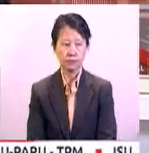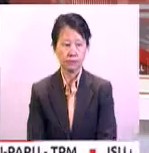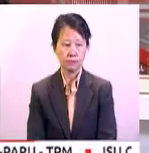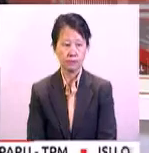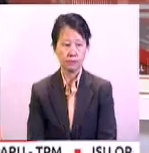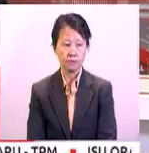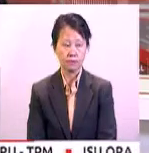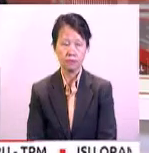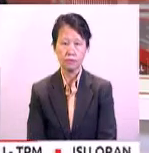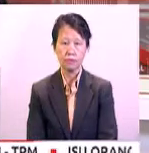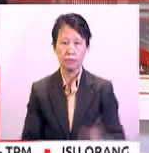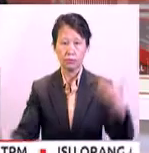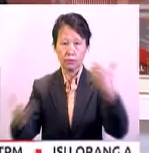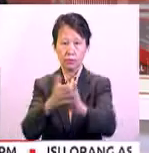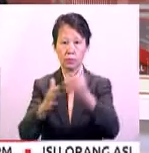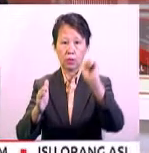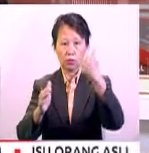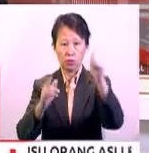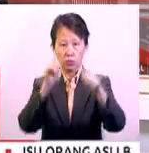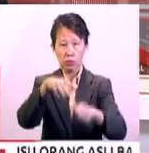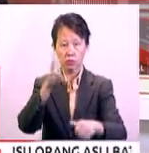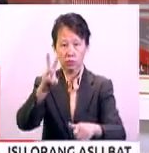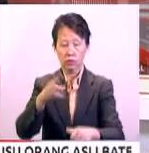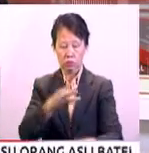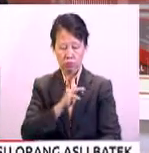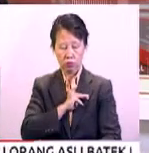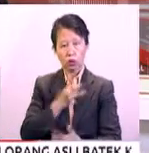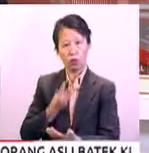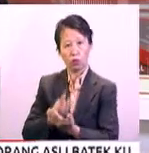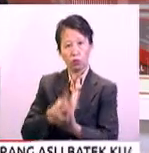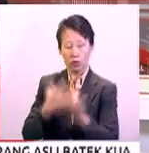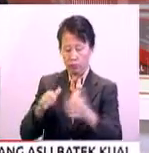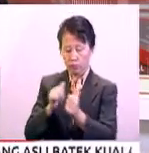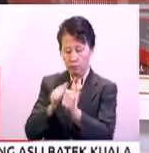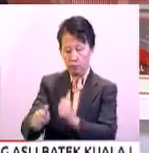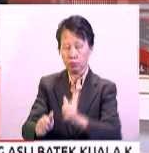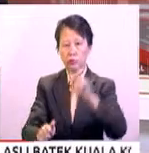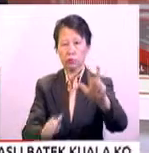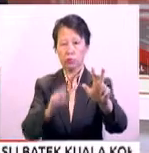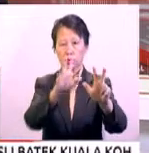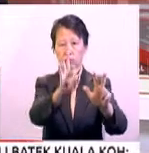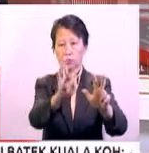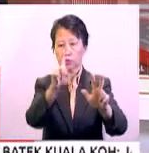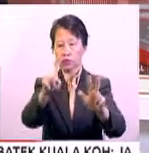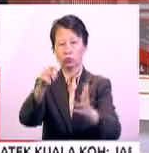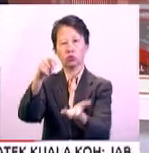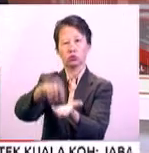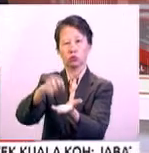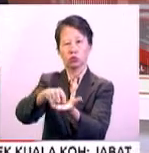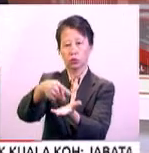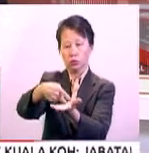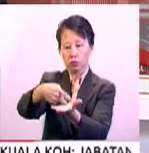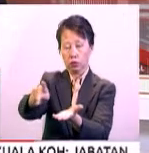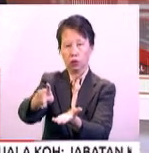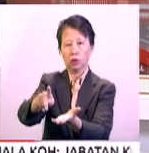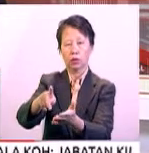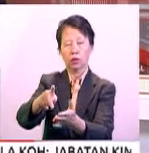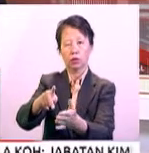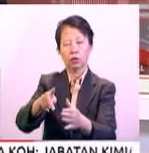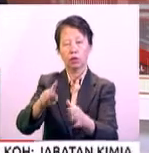Bertemu kembali. Sehingga 10 Jun lepas, Kementerian Kewangan telah meluluskan 391 tuntutan Skim Pelindungan